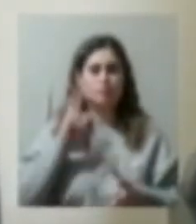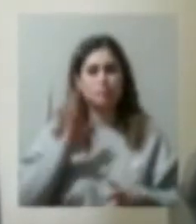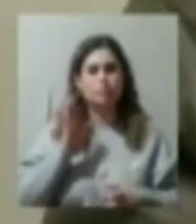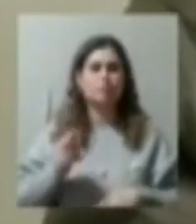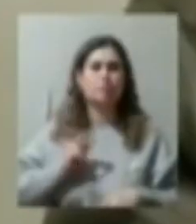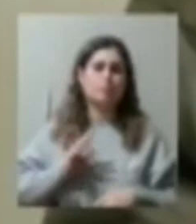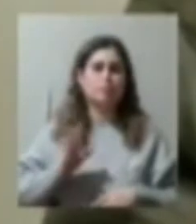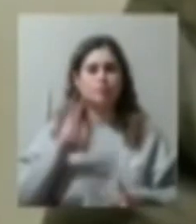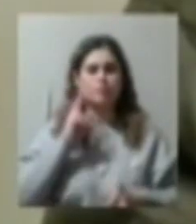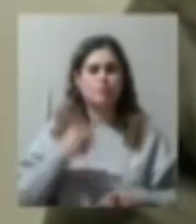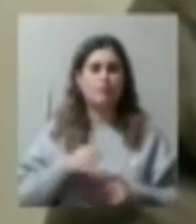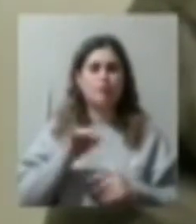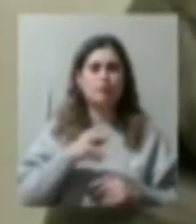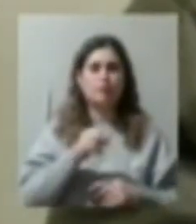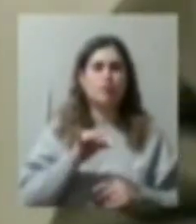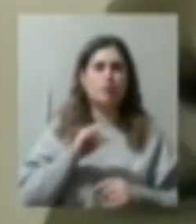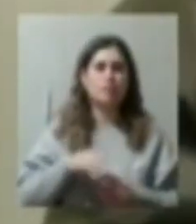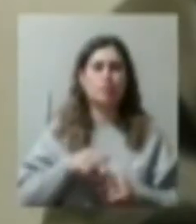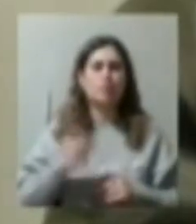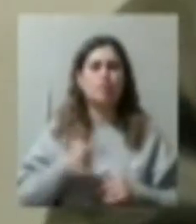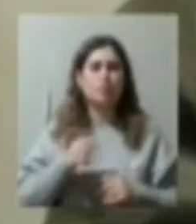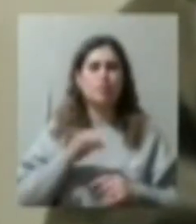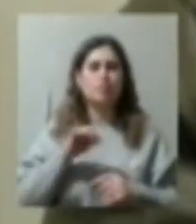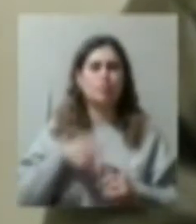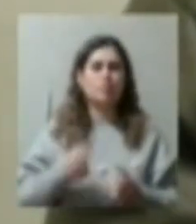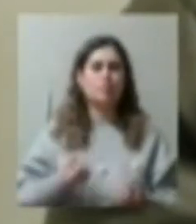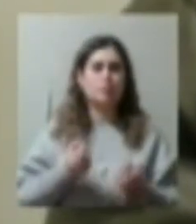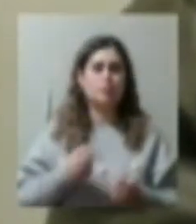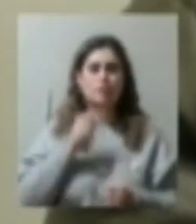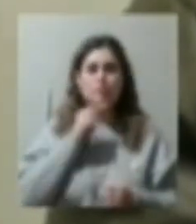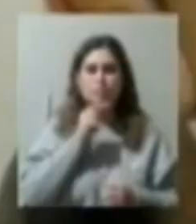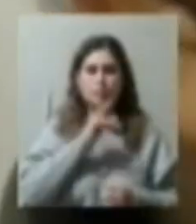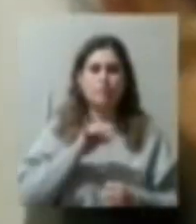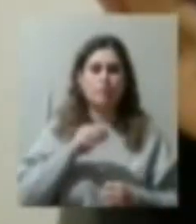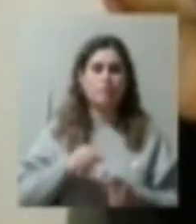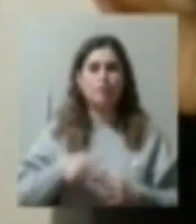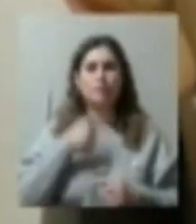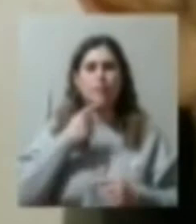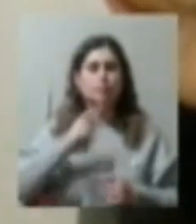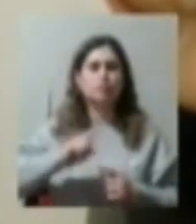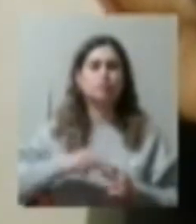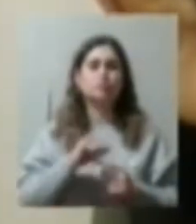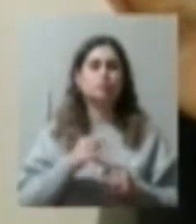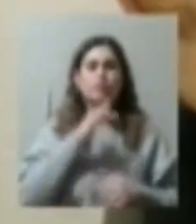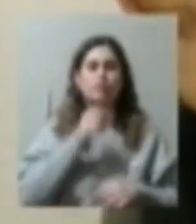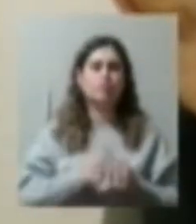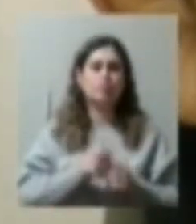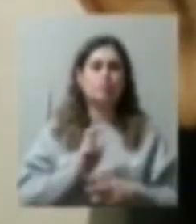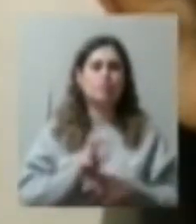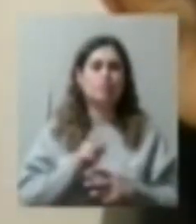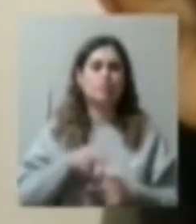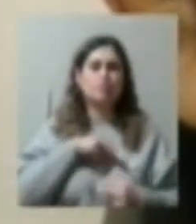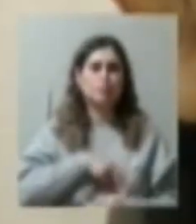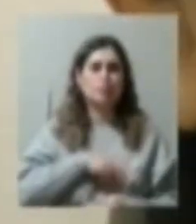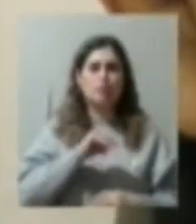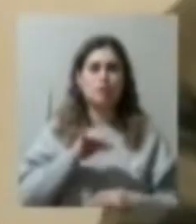чи ні. Володимир Даятов з громадського комітету підтримки економічних реформ говорить, що часто звертається до трудового